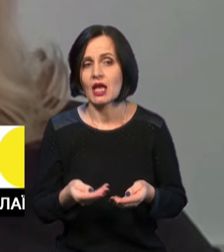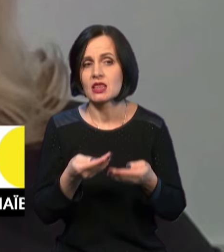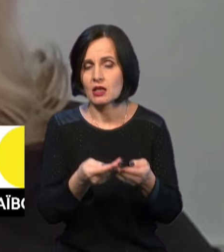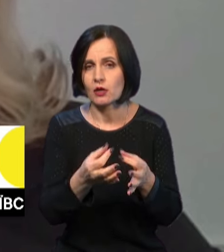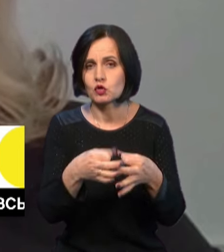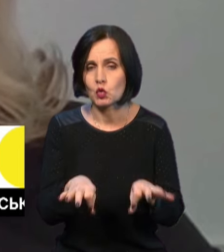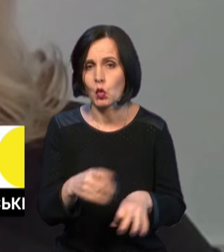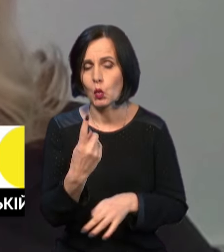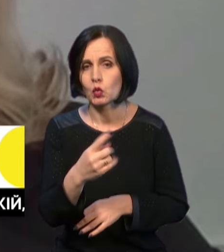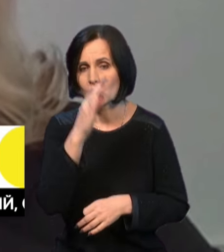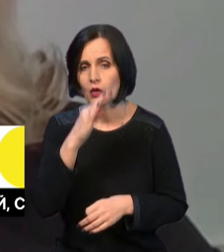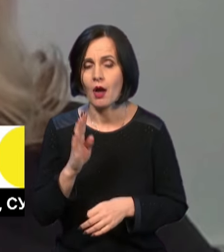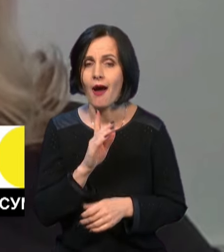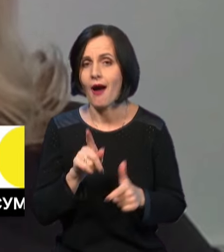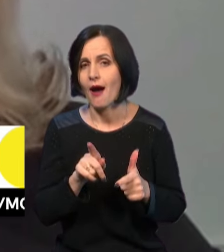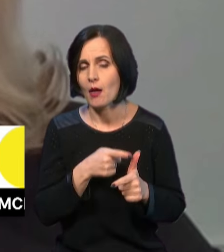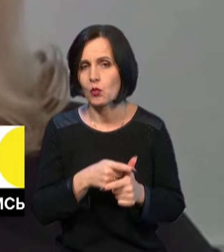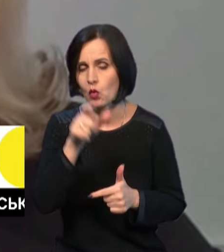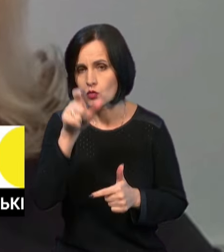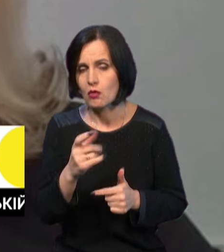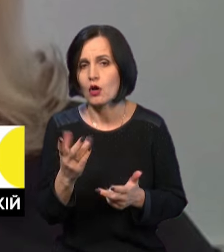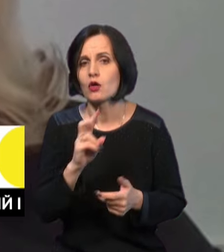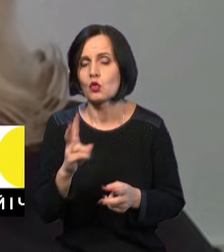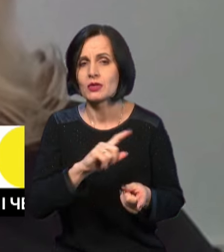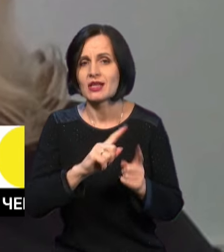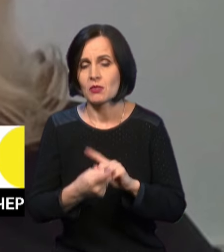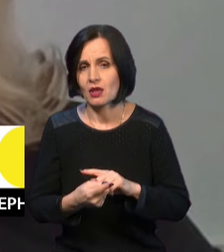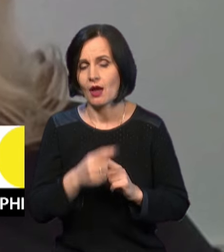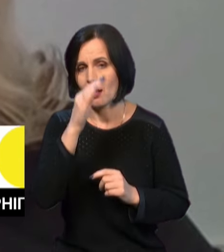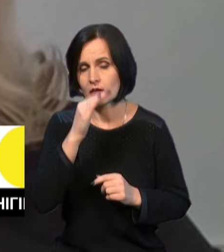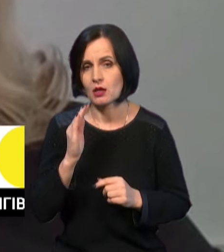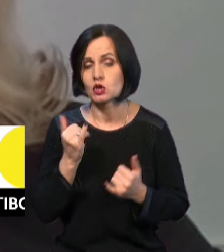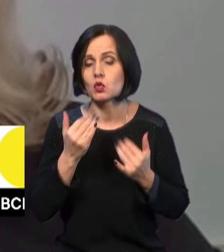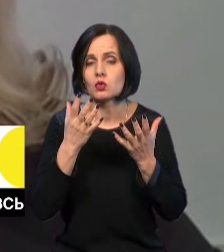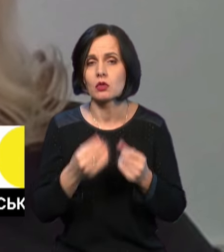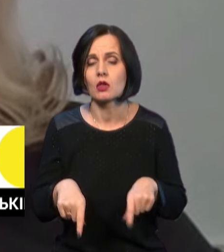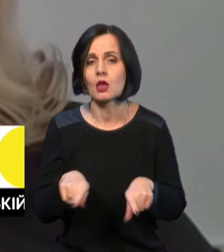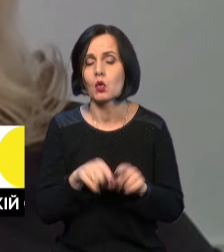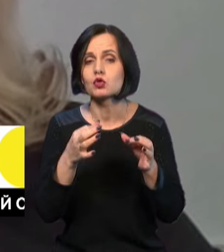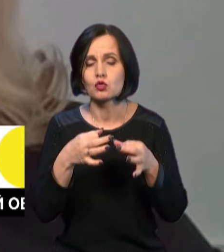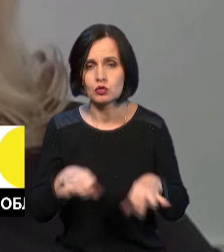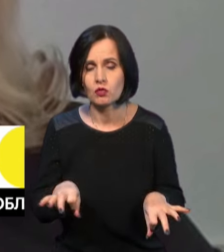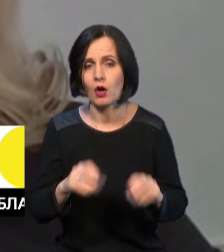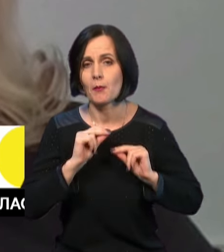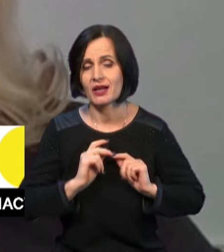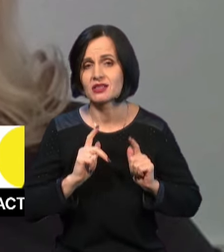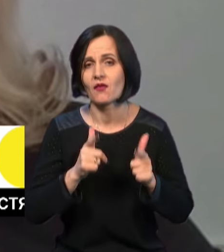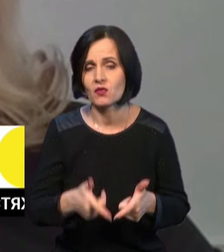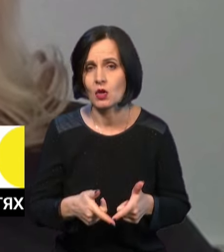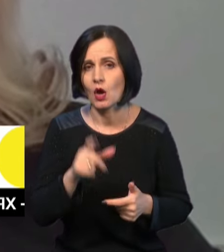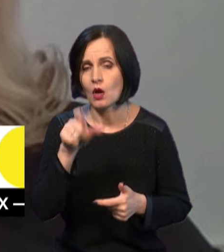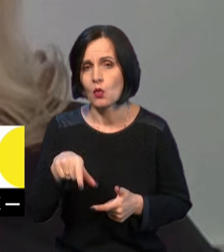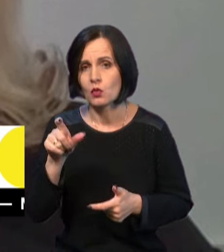із батьків або особа, яка їх замінює. І на сьогоднішній день також допускається працевлаштування